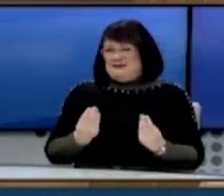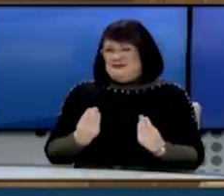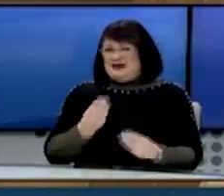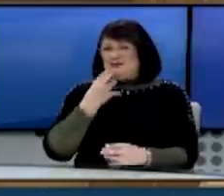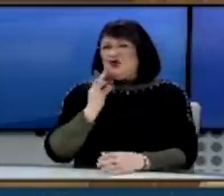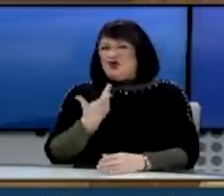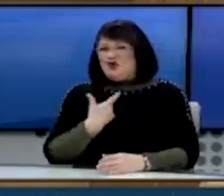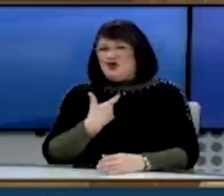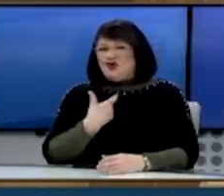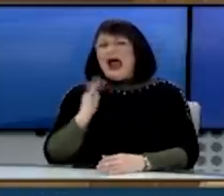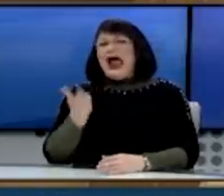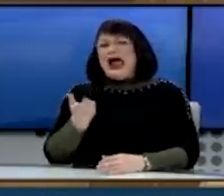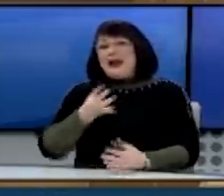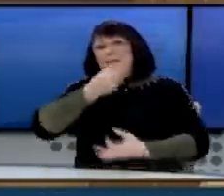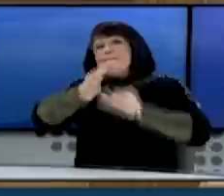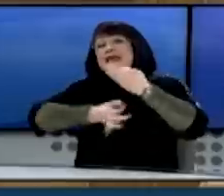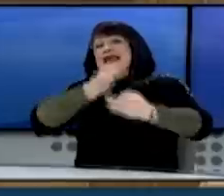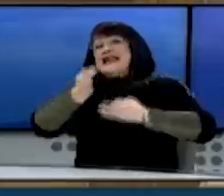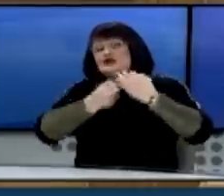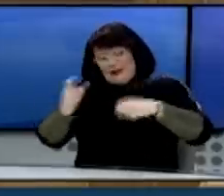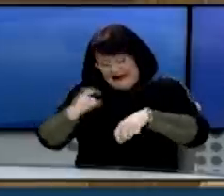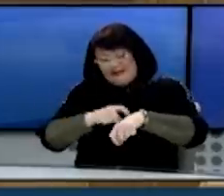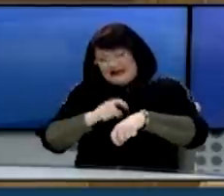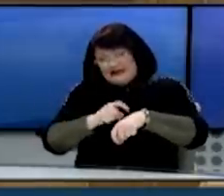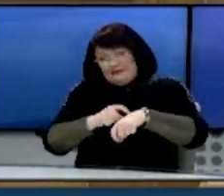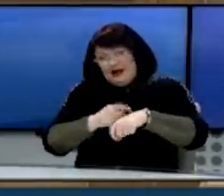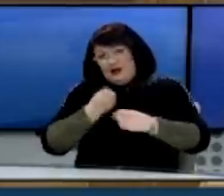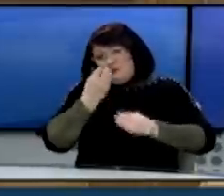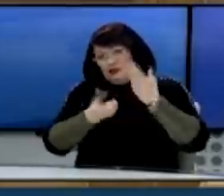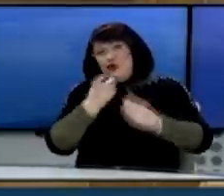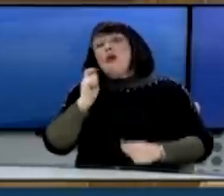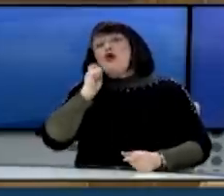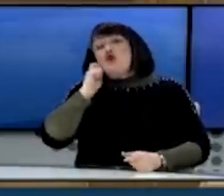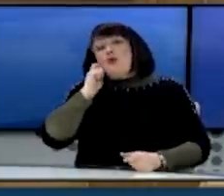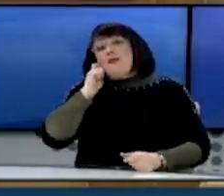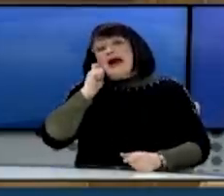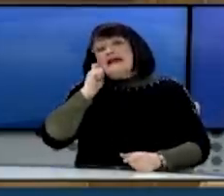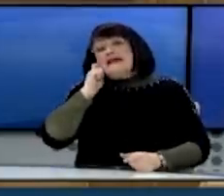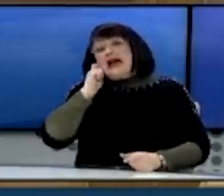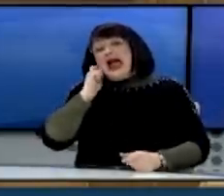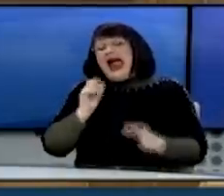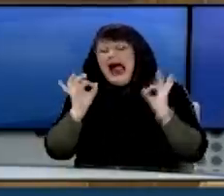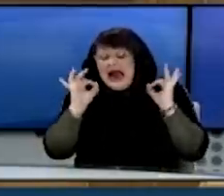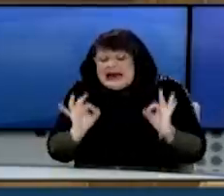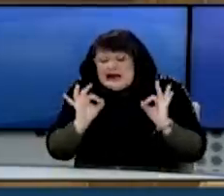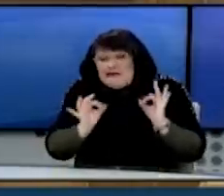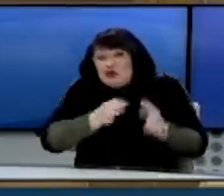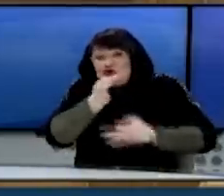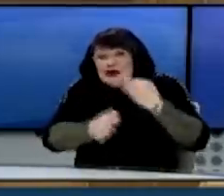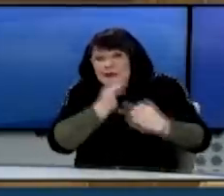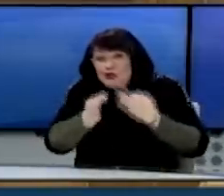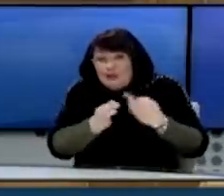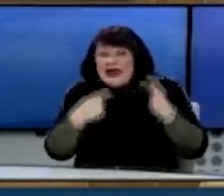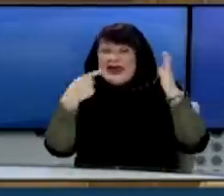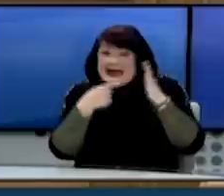γιατί αν ανοίξουμε και εμείς το στόμα μας καμιά ώρα, με ονόματα όμως, και με διευθύνσεις και για τη